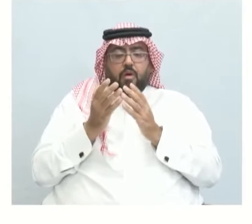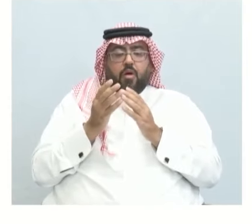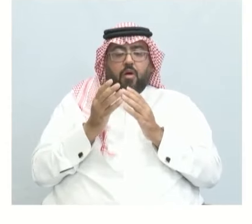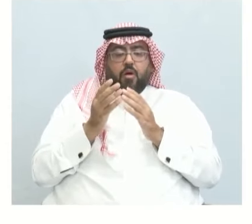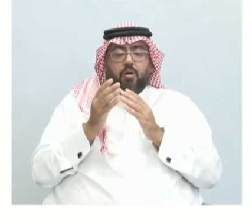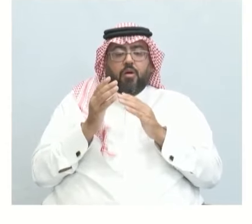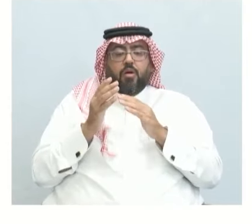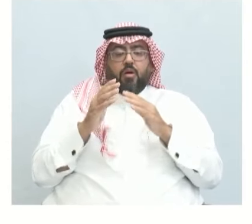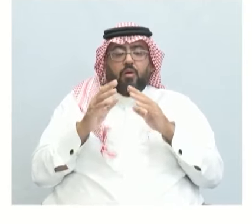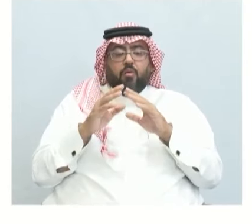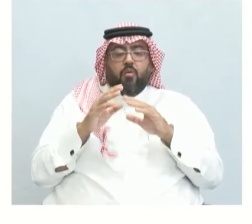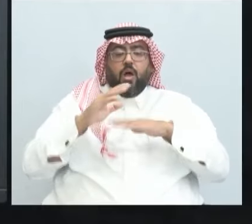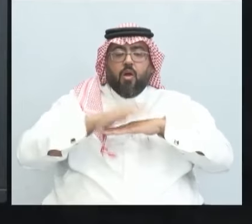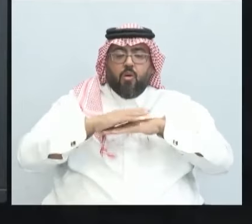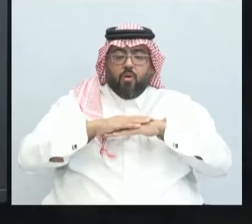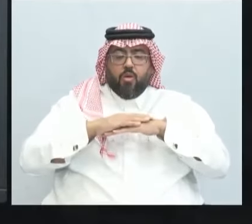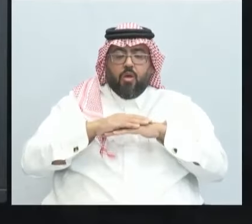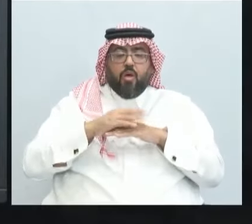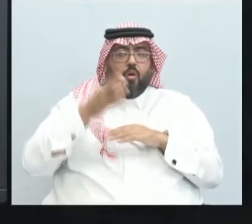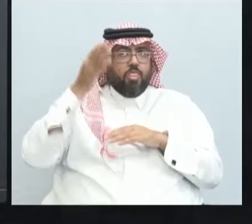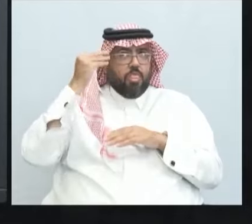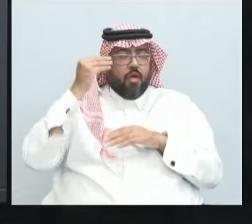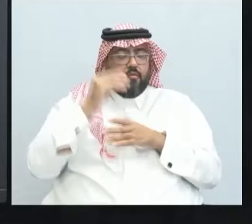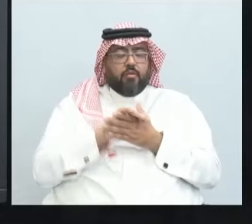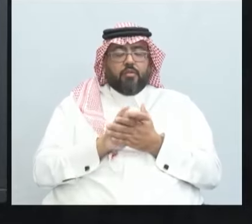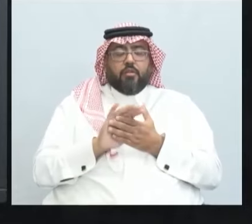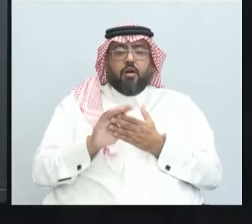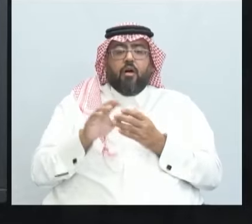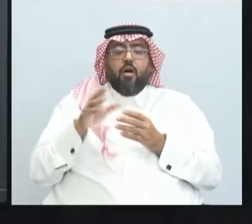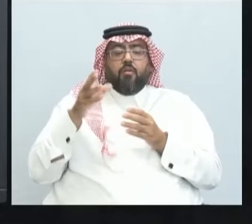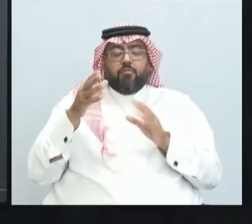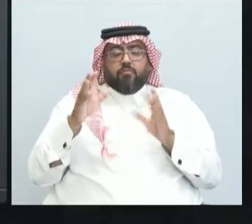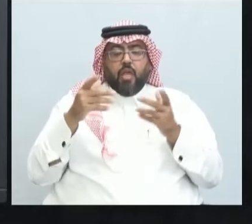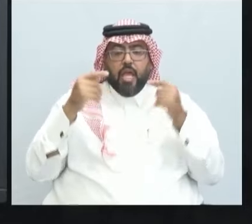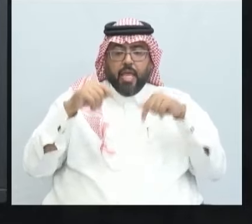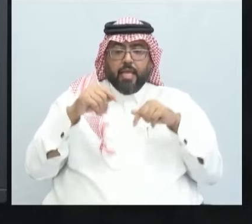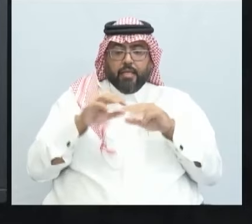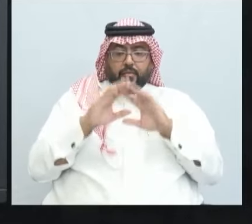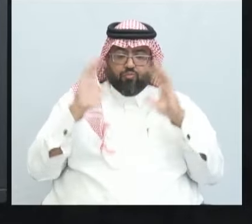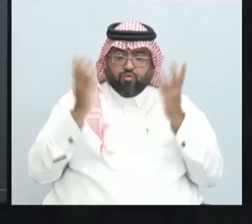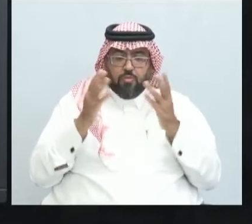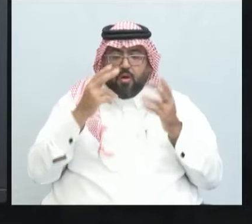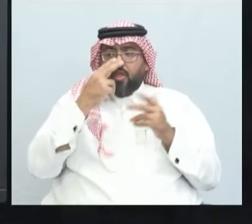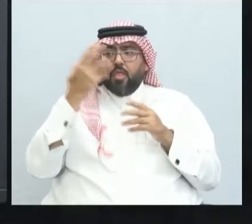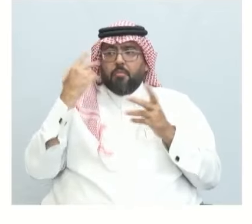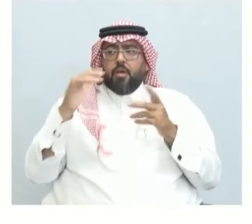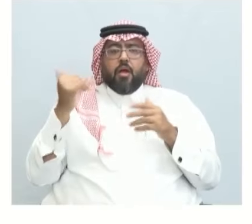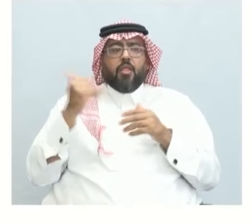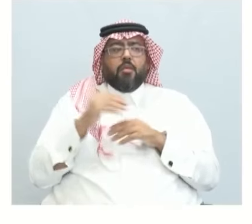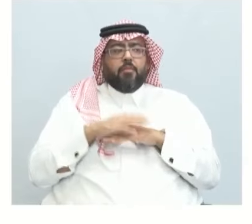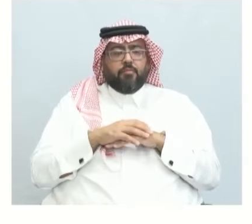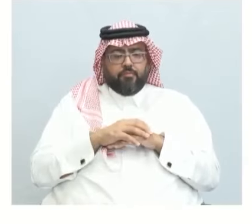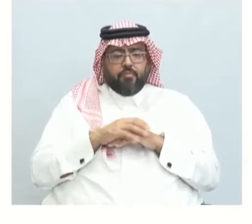صحراء قاحله واثرت على الاديب نفسه او على الشاعر هنا الحياه الاجتماعيه كيف كان العرب قديما كان العرب